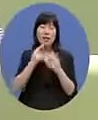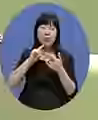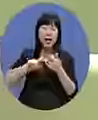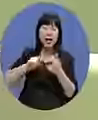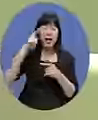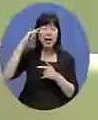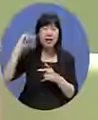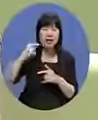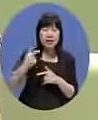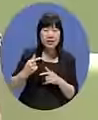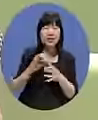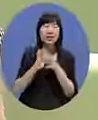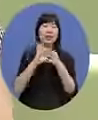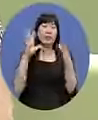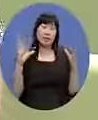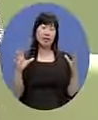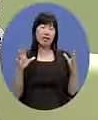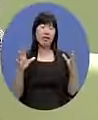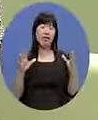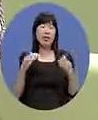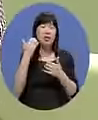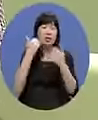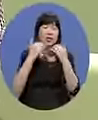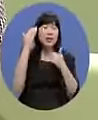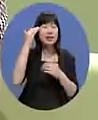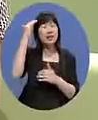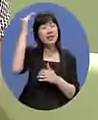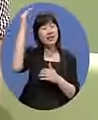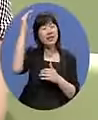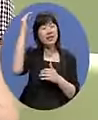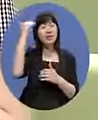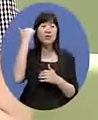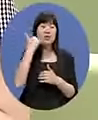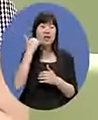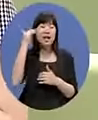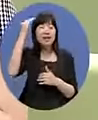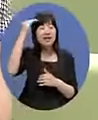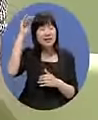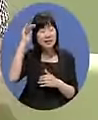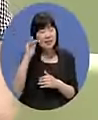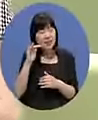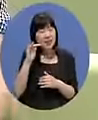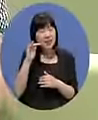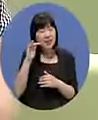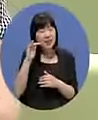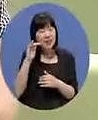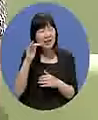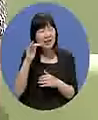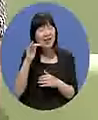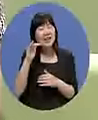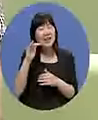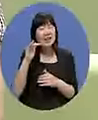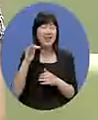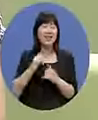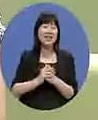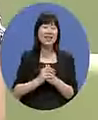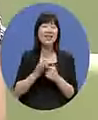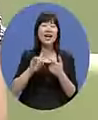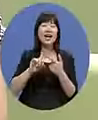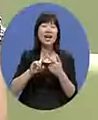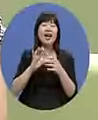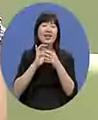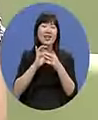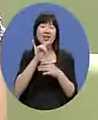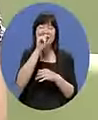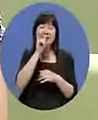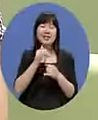이거는 지능하고도 전혀 관계가 없고요. 그냥 누구는 키가 크다. 누구는 키가 작다. 잘못했네. 네. 이거하고 관계가